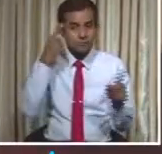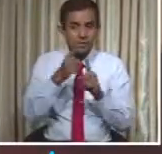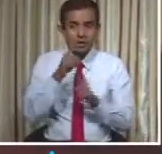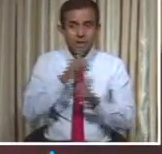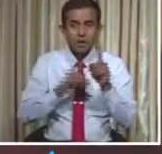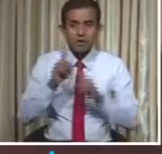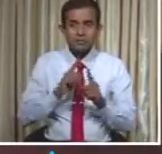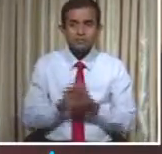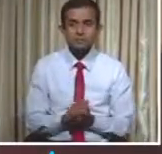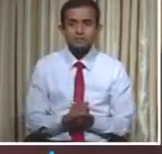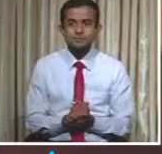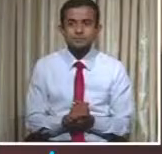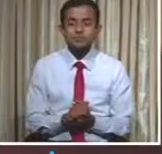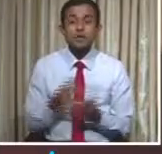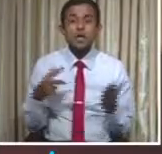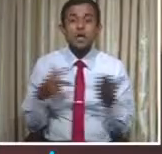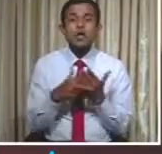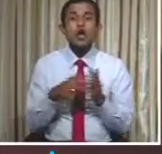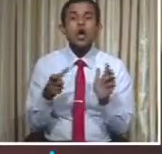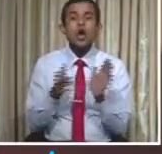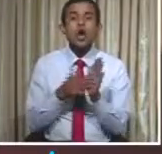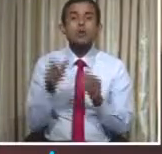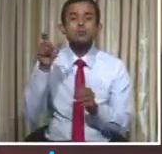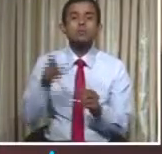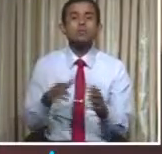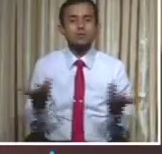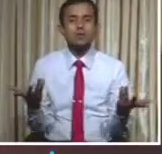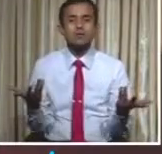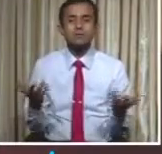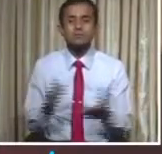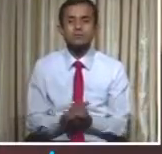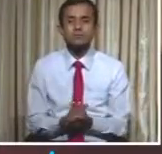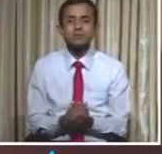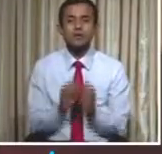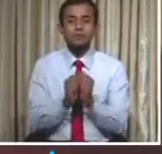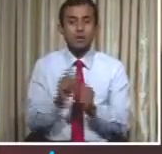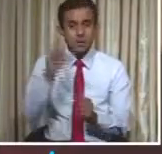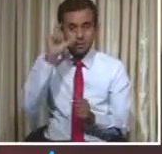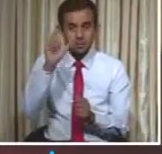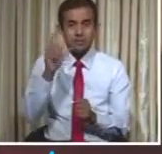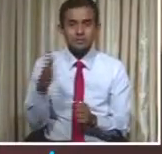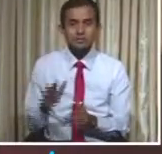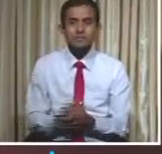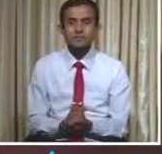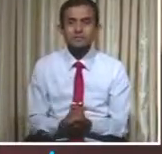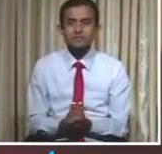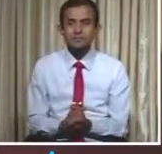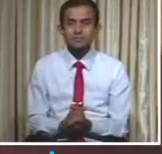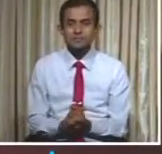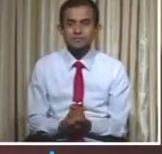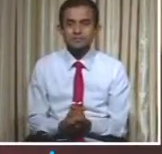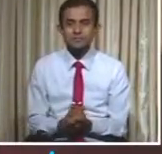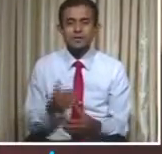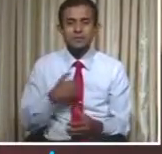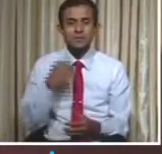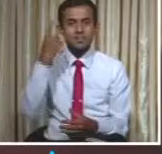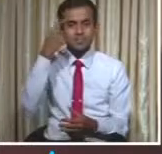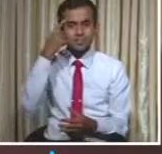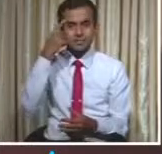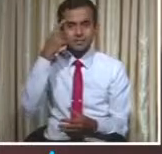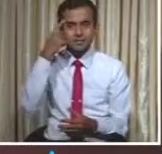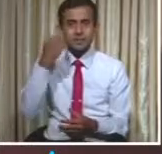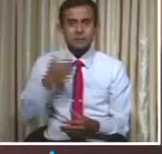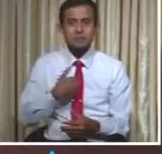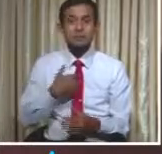අද සමුපකාර කොමසාරිස්වරයෙක් නැහැ. වැඩ බලන්න තමයි ඉන්නේ. එතකොට මම දන්නෝ අපි